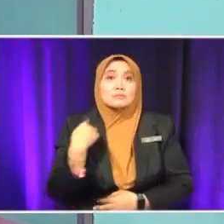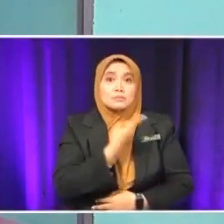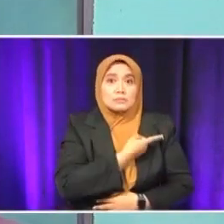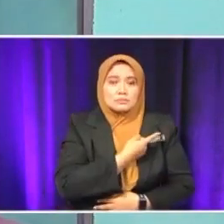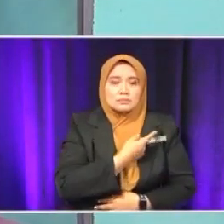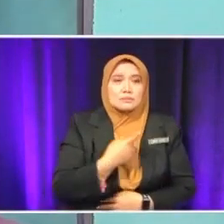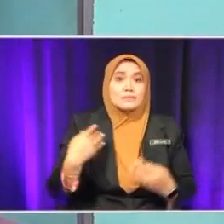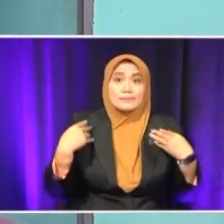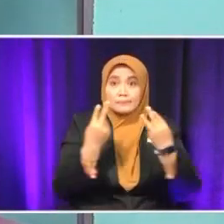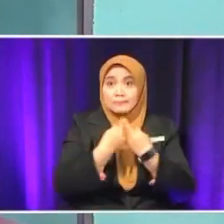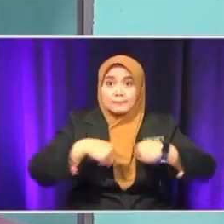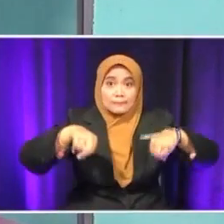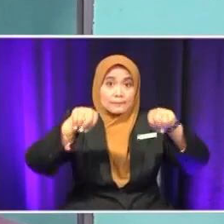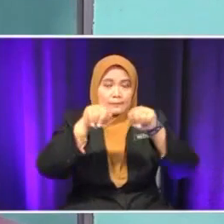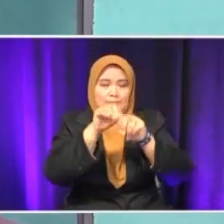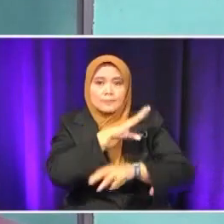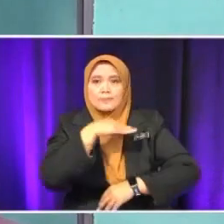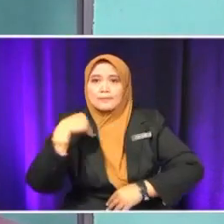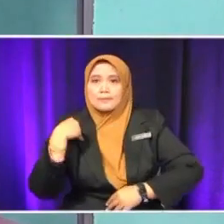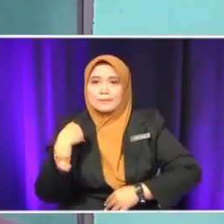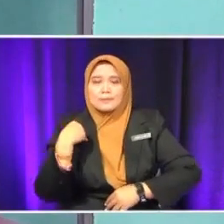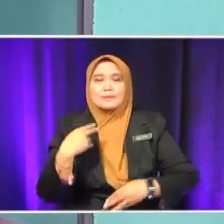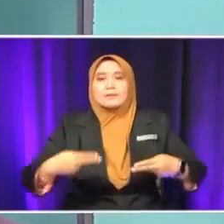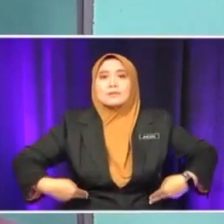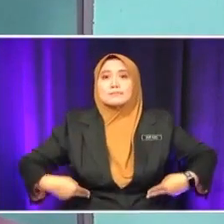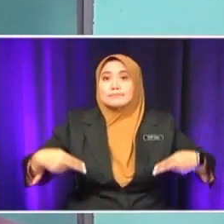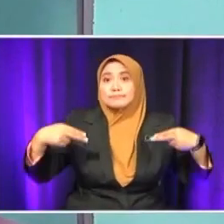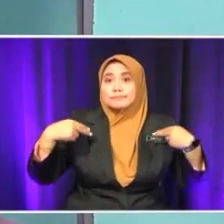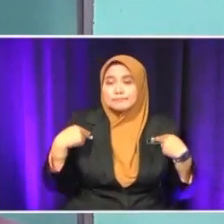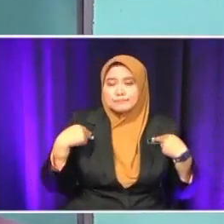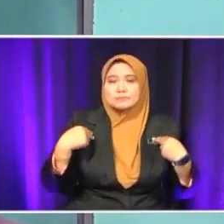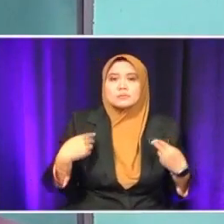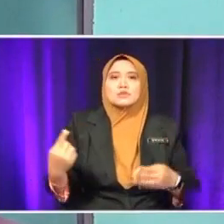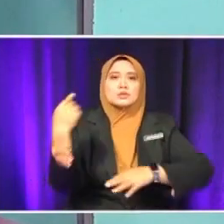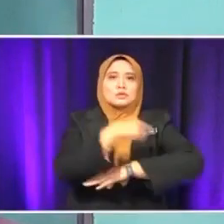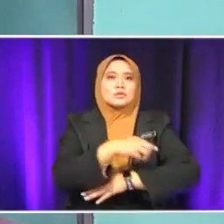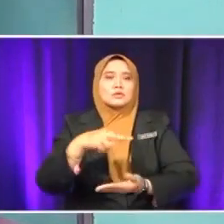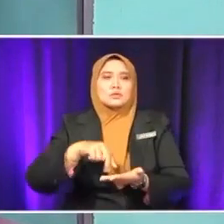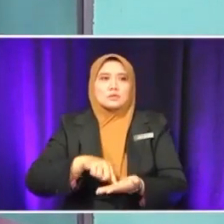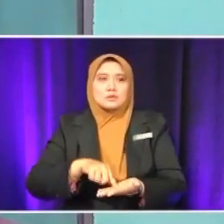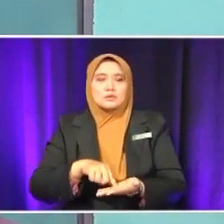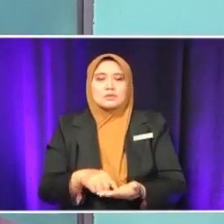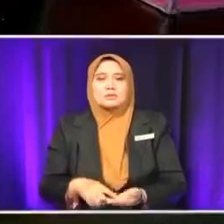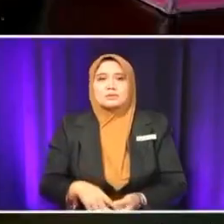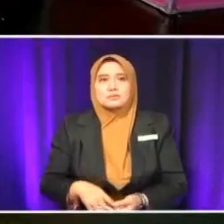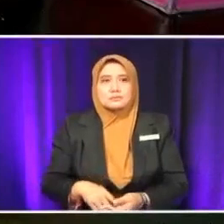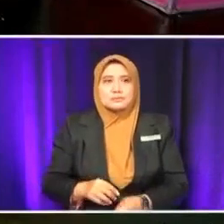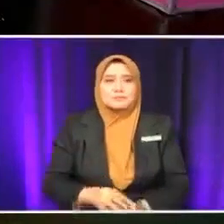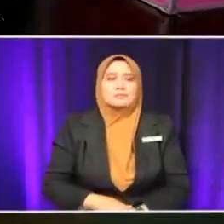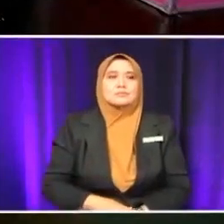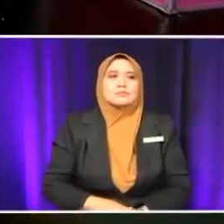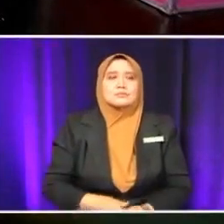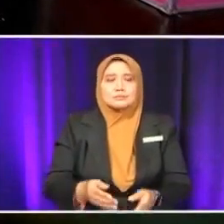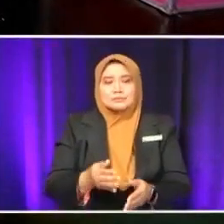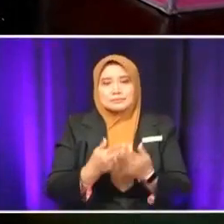perlukan ataupun apa yang kehidupan seharian kita perlukan untuk kita lalui kehidupan kita dan ataupun menjawab soalan dengan lebih baik lagi. Itu dia. Terima kasih cikgu.